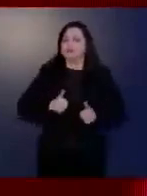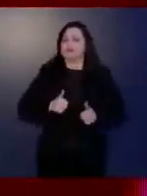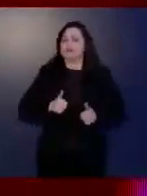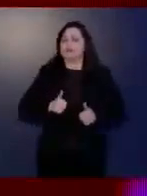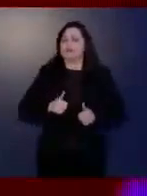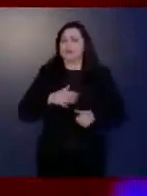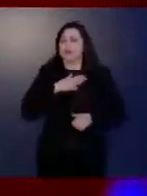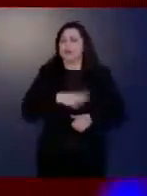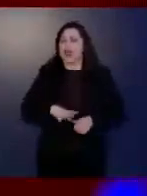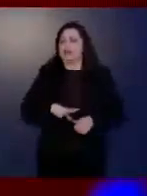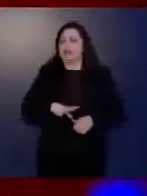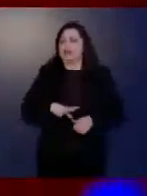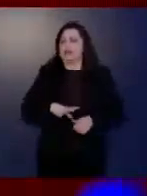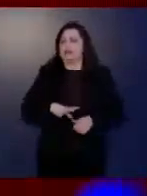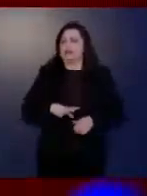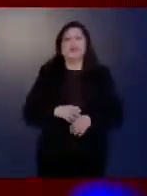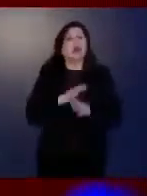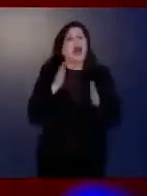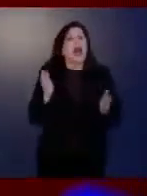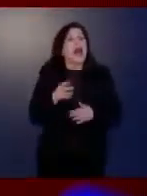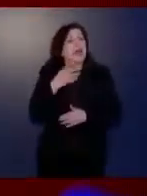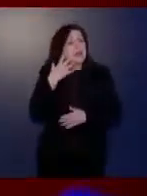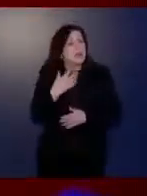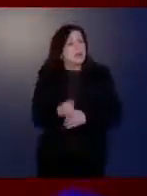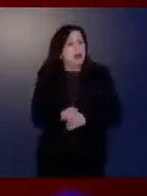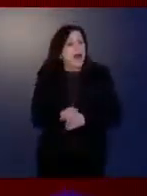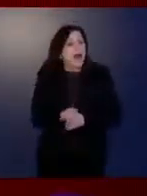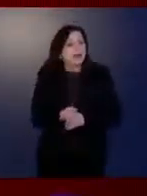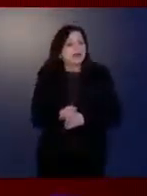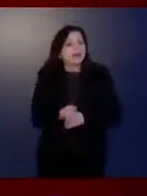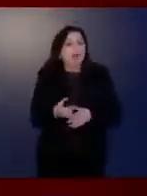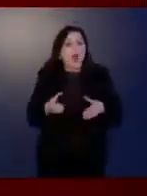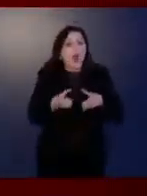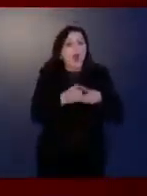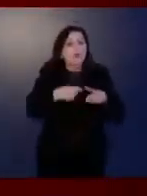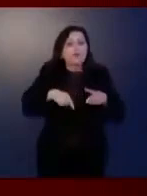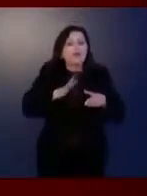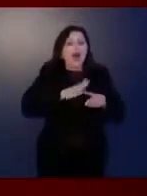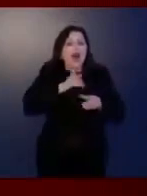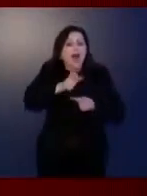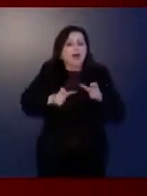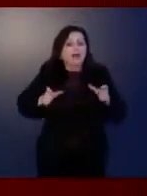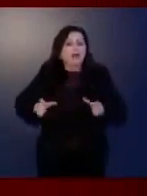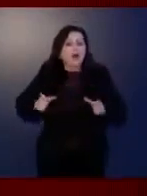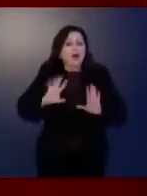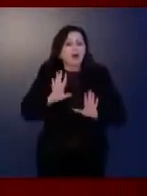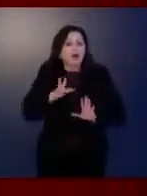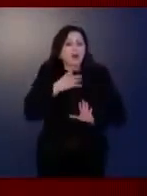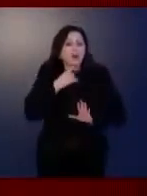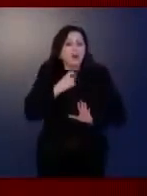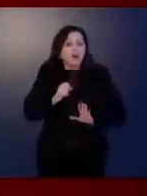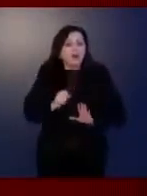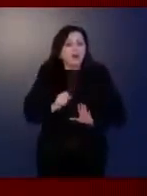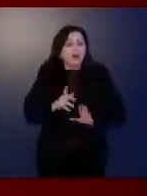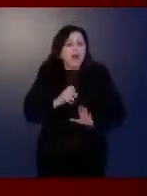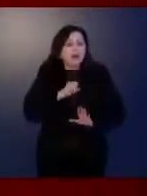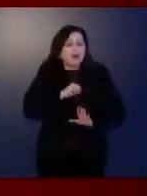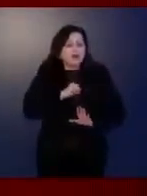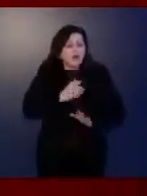αν υπάρξει η μαγιά των ανθρώπων που δεν θα διστάσουν να τα βάλουν με τα